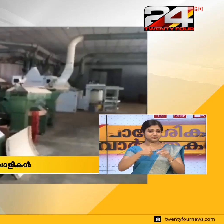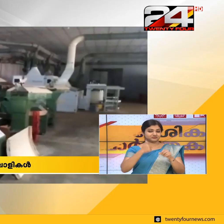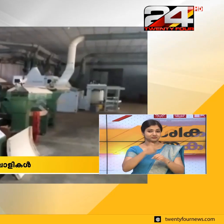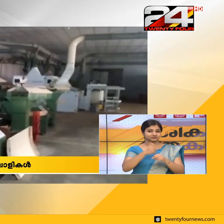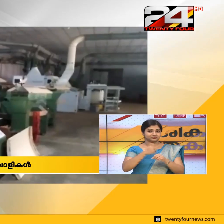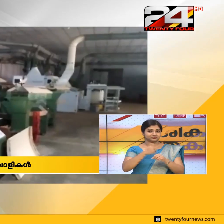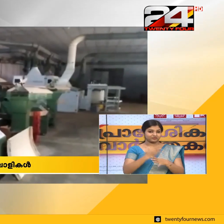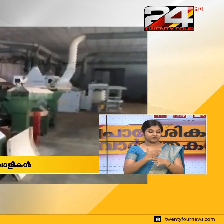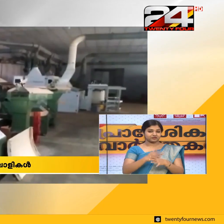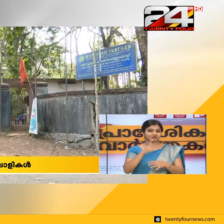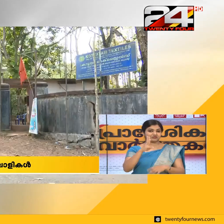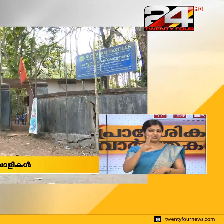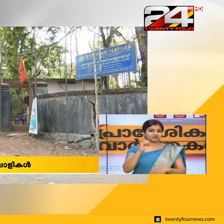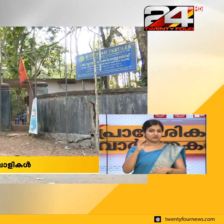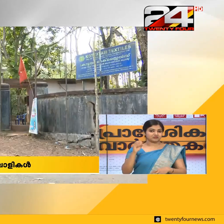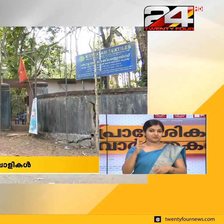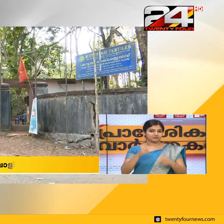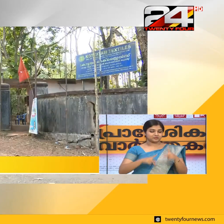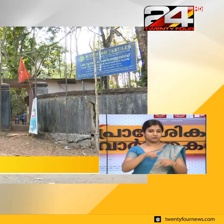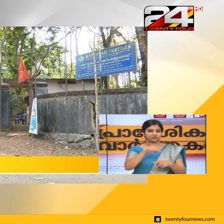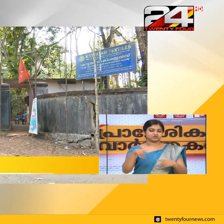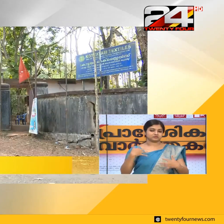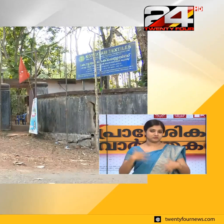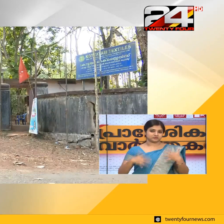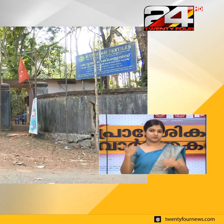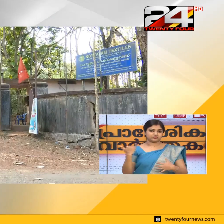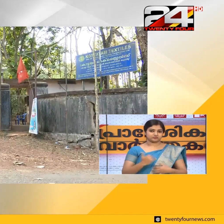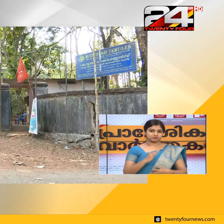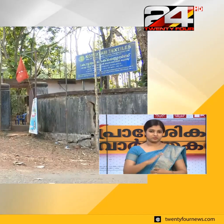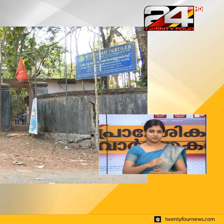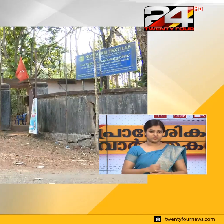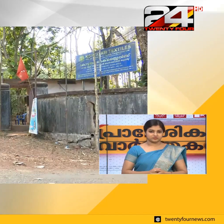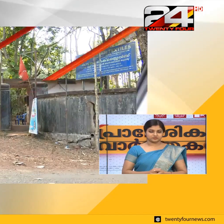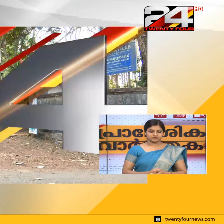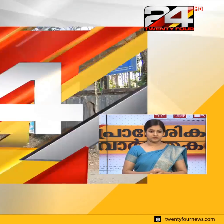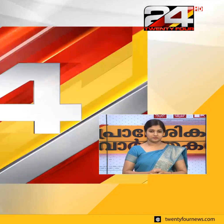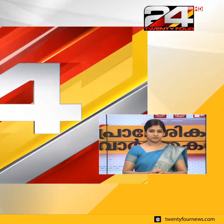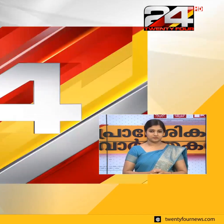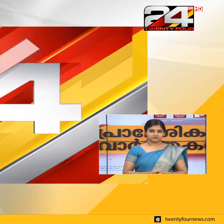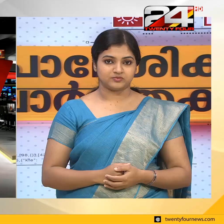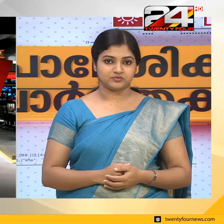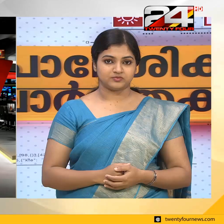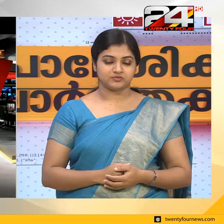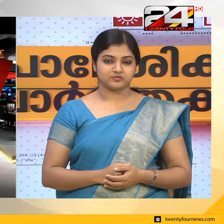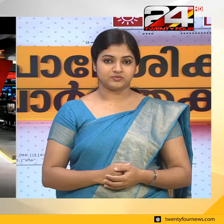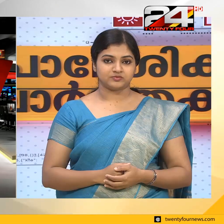ചെയ്യുന്ന 300 തൊഴിലാളികളാണ് പ്രതിസന്ധിയിലാകുക. 24 കോട്ടയം.